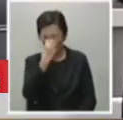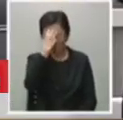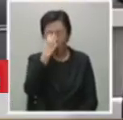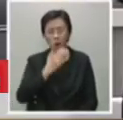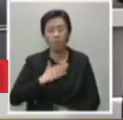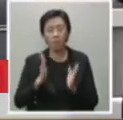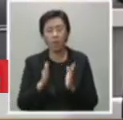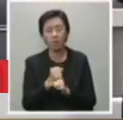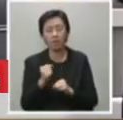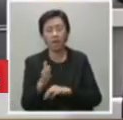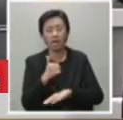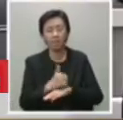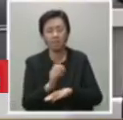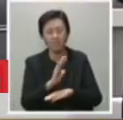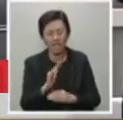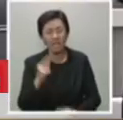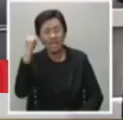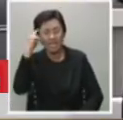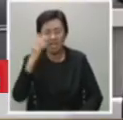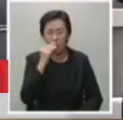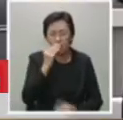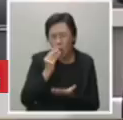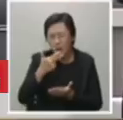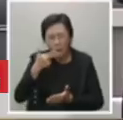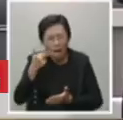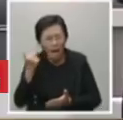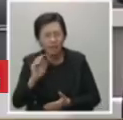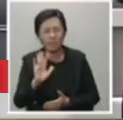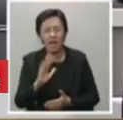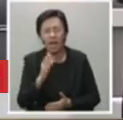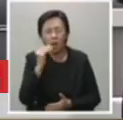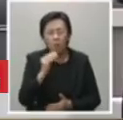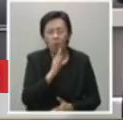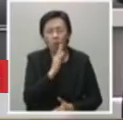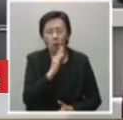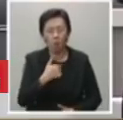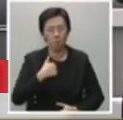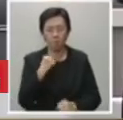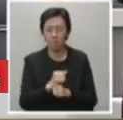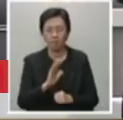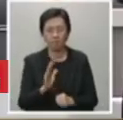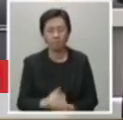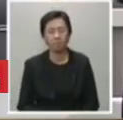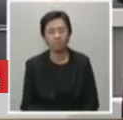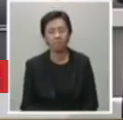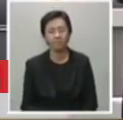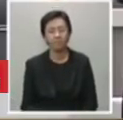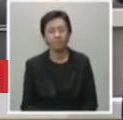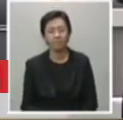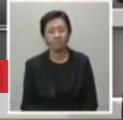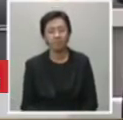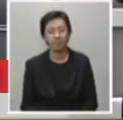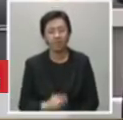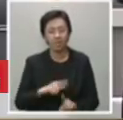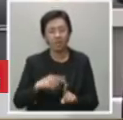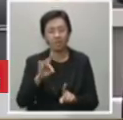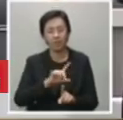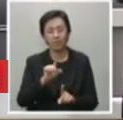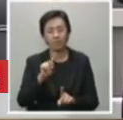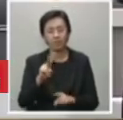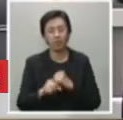นักการเมืองอย่าหวังว่าผมจะพูดเพราะพูดเพราะแล้วโกหกผมไม่ทำ22สิงหา59